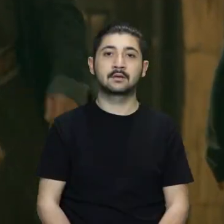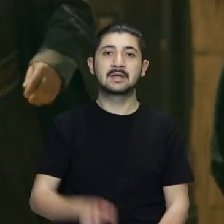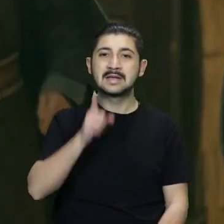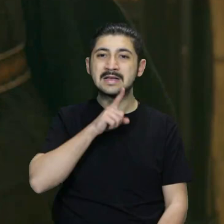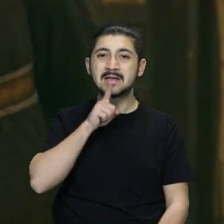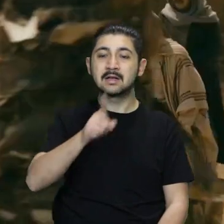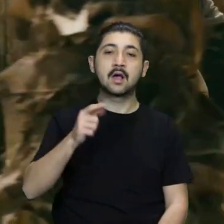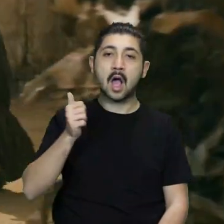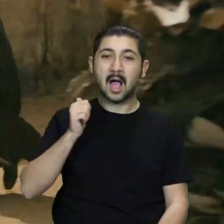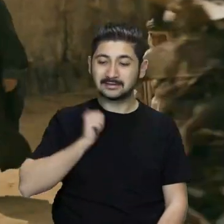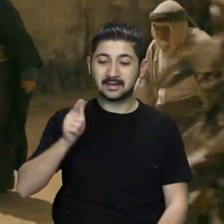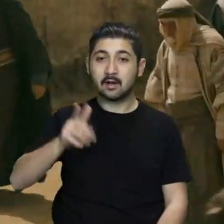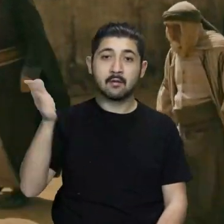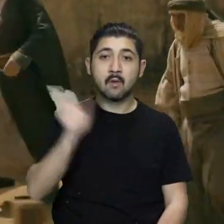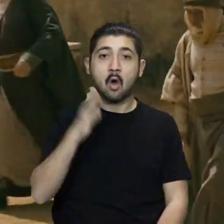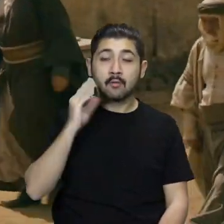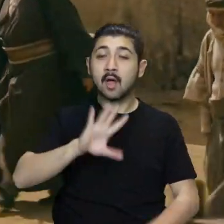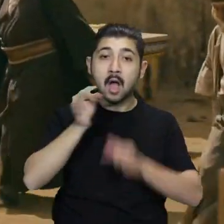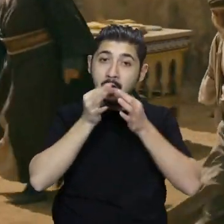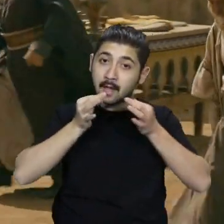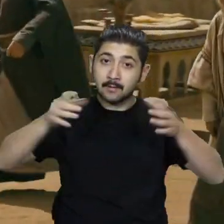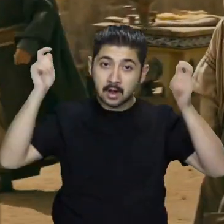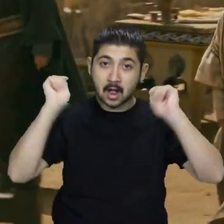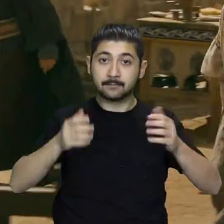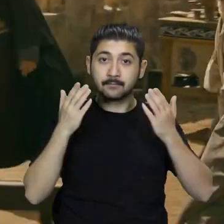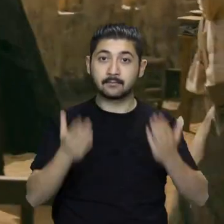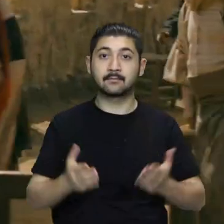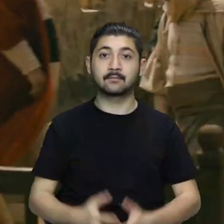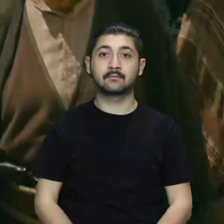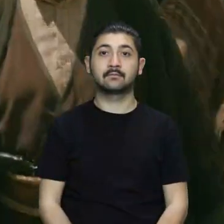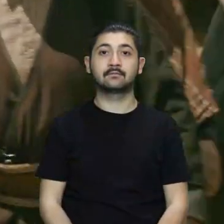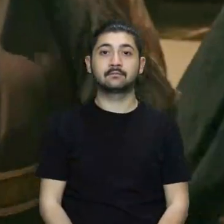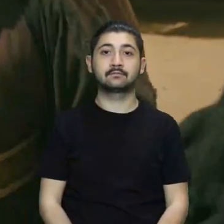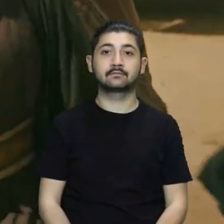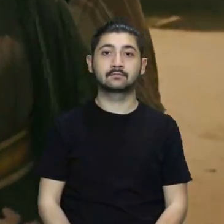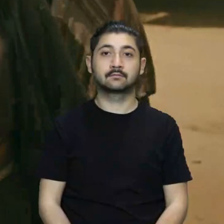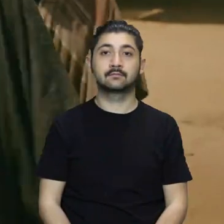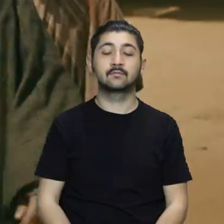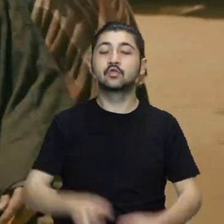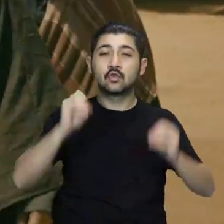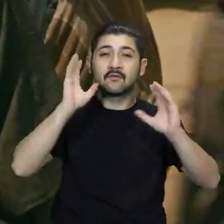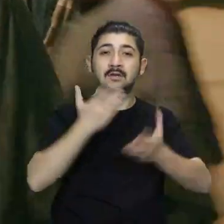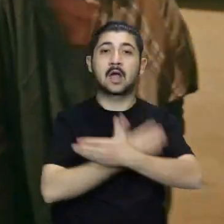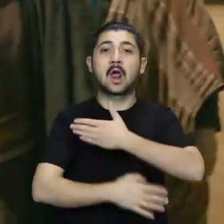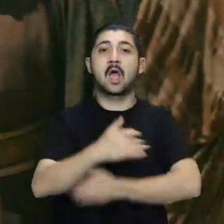ordumuzu yenmiş. Etrafta herkes bir kiler. Herkese haber verin. Üsrev'de meydanda. Çok yaralımız var.